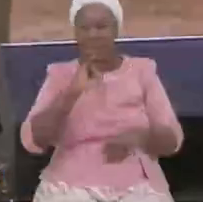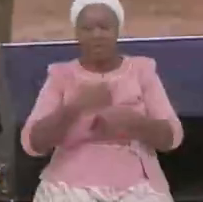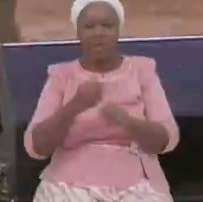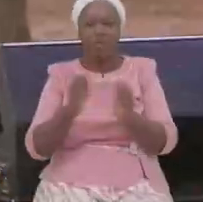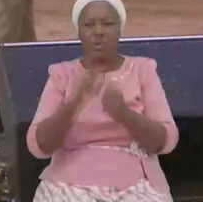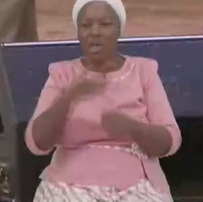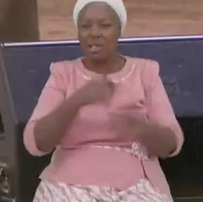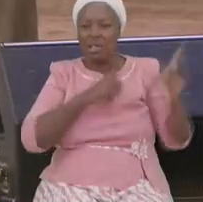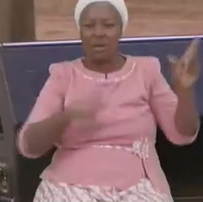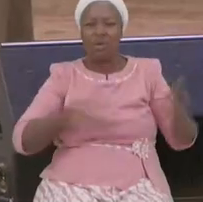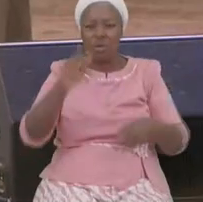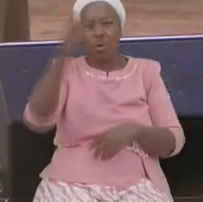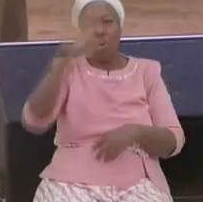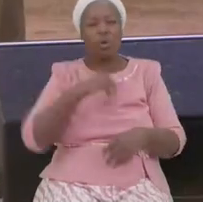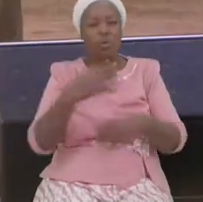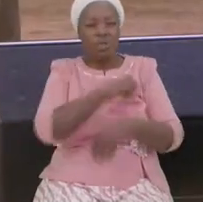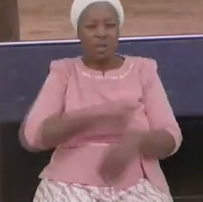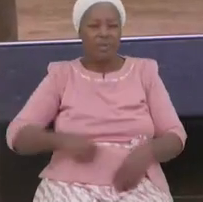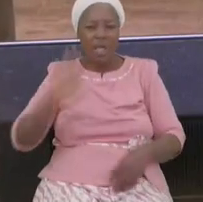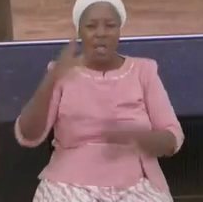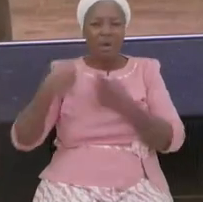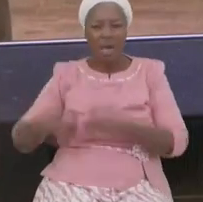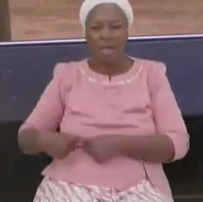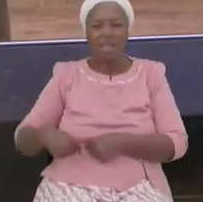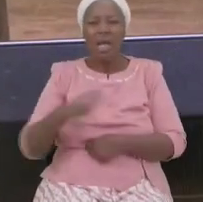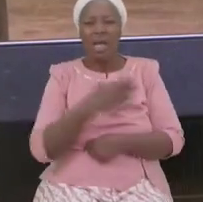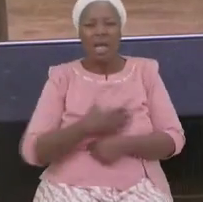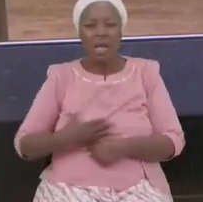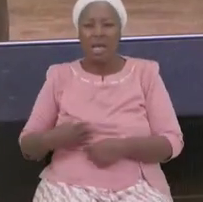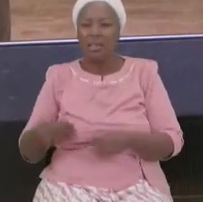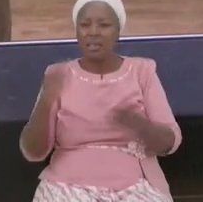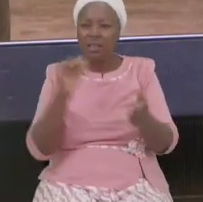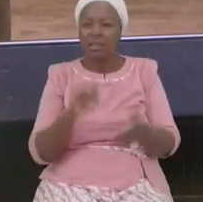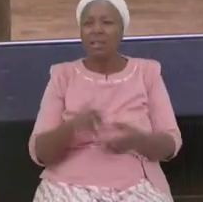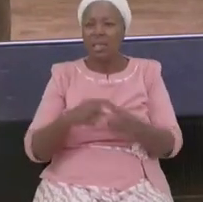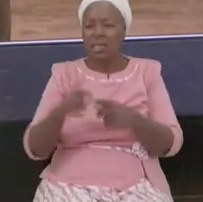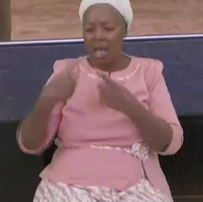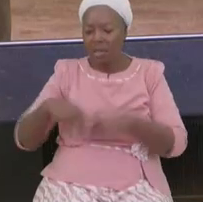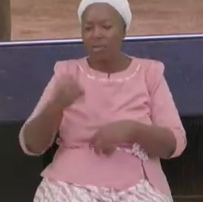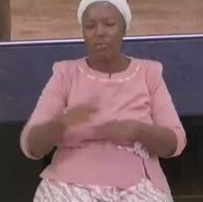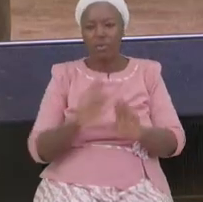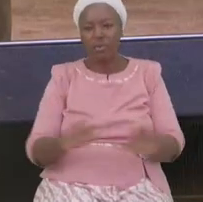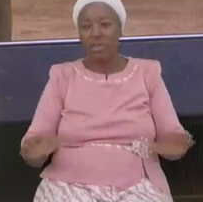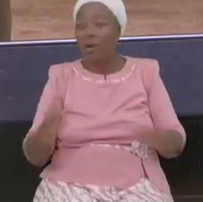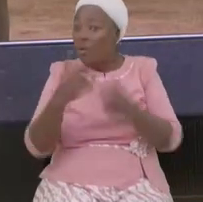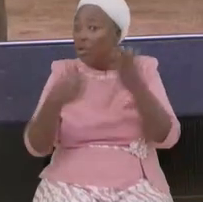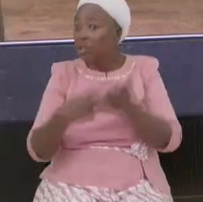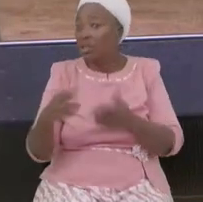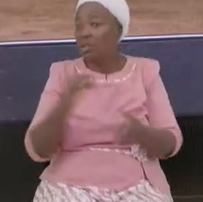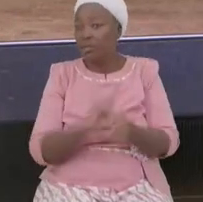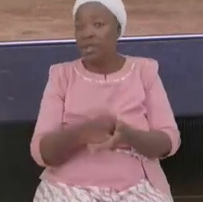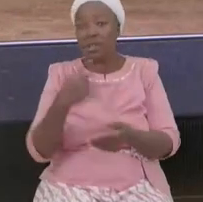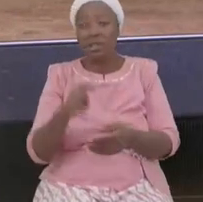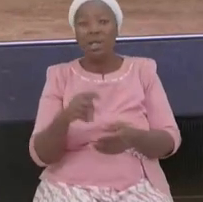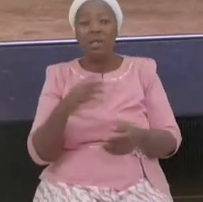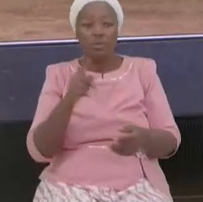Dieu, circoncira votre cœur et le cœur de votre postérité. Quelle est la conséquence afin que vous aimiez